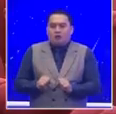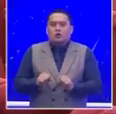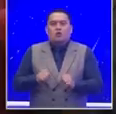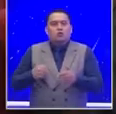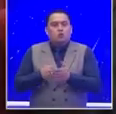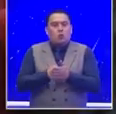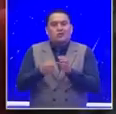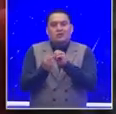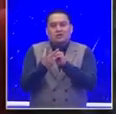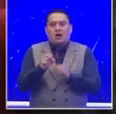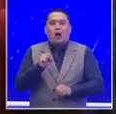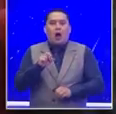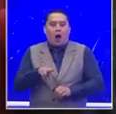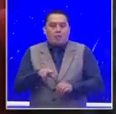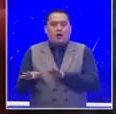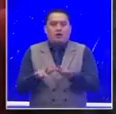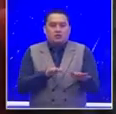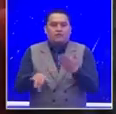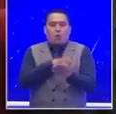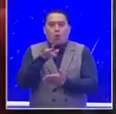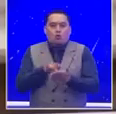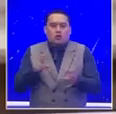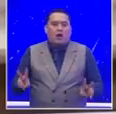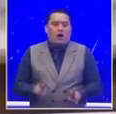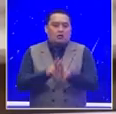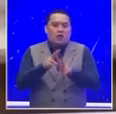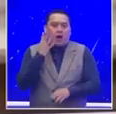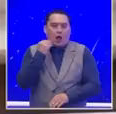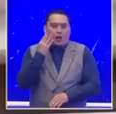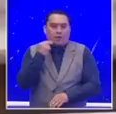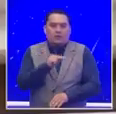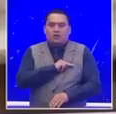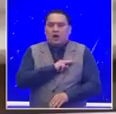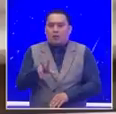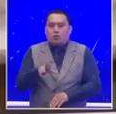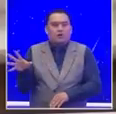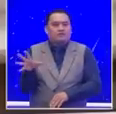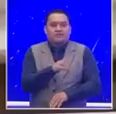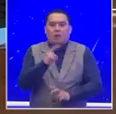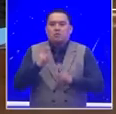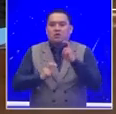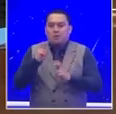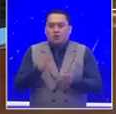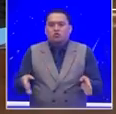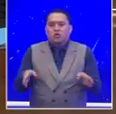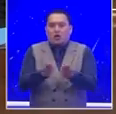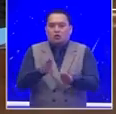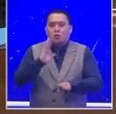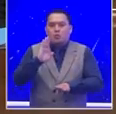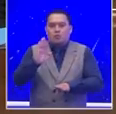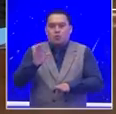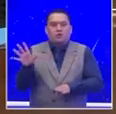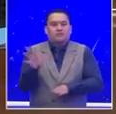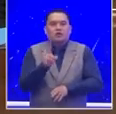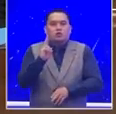до 13 апреля действующего в городах Нур-Султан и Алматы нерабочего режима для всех предприятий и организаций, за